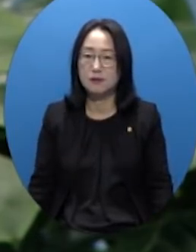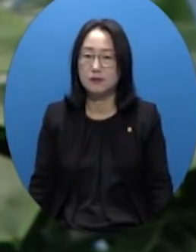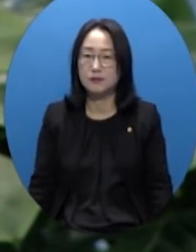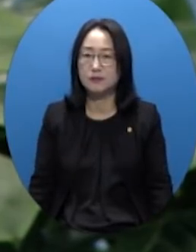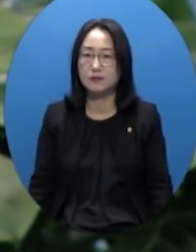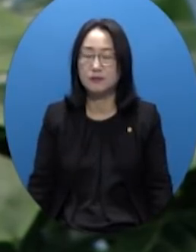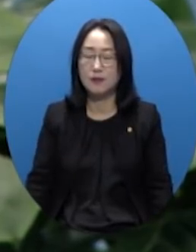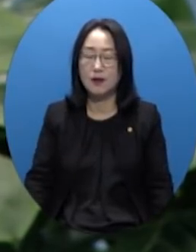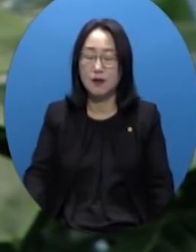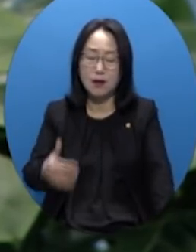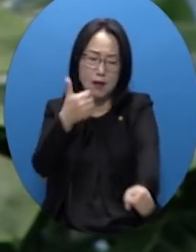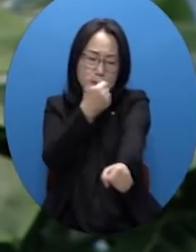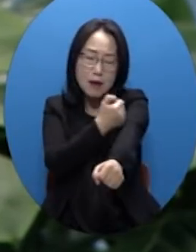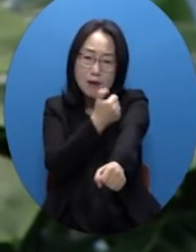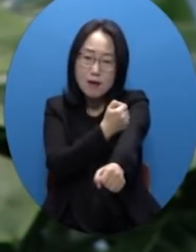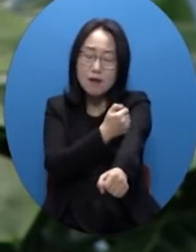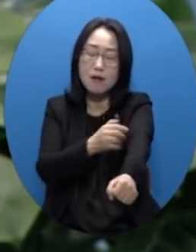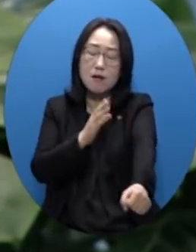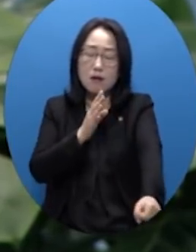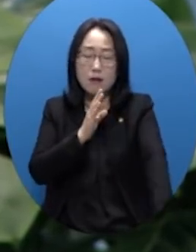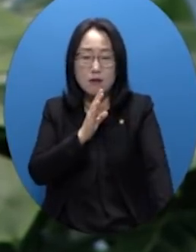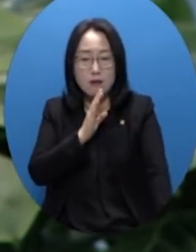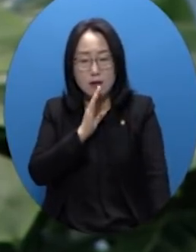빨기도 커서를 퍼져나가고